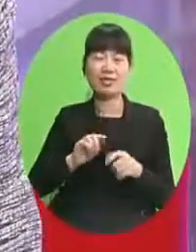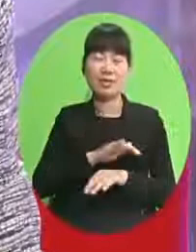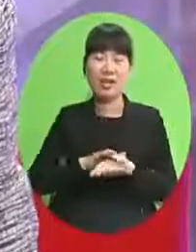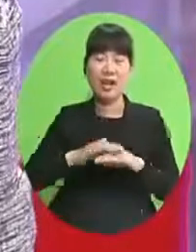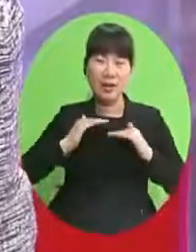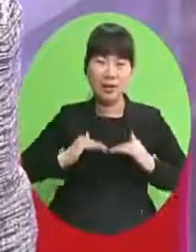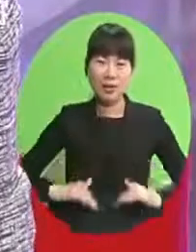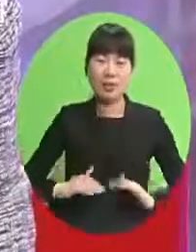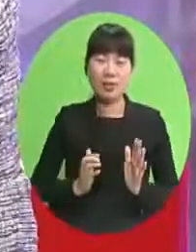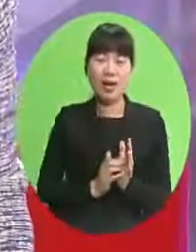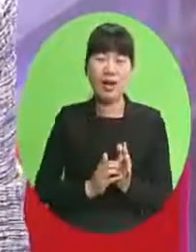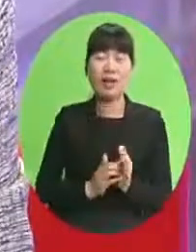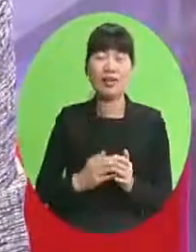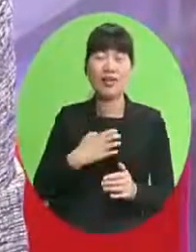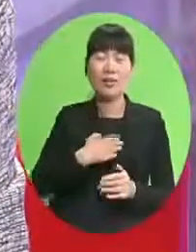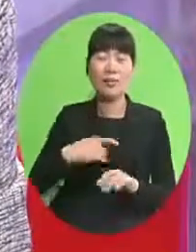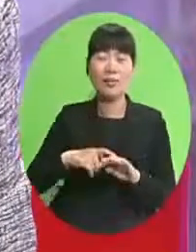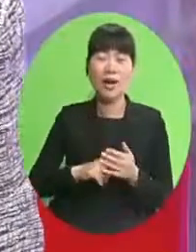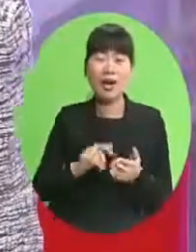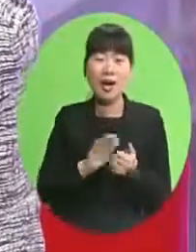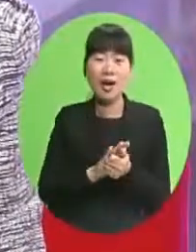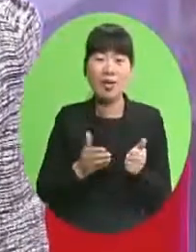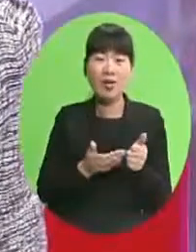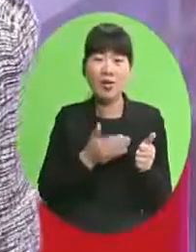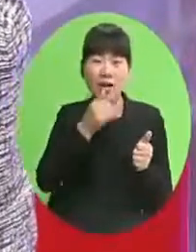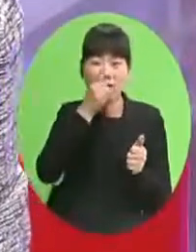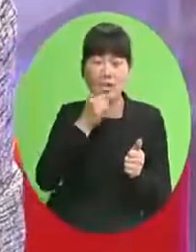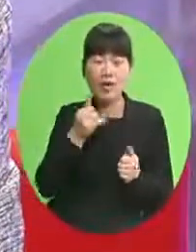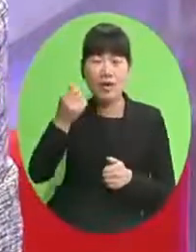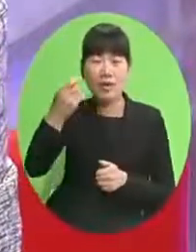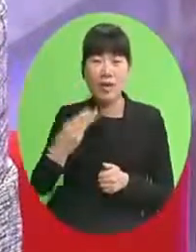달래주고 속상했던 마음 다시 헤아려 주는 거. 네네.